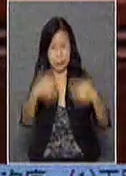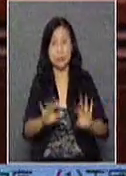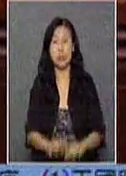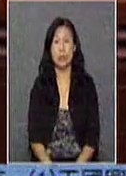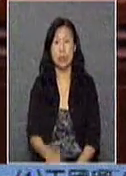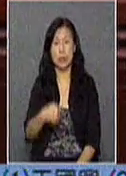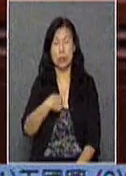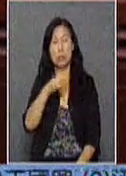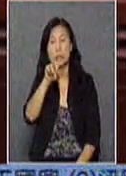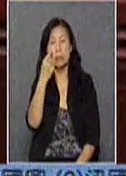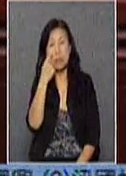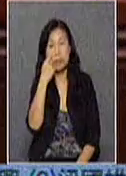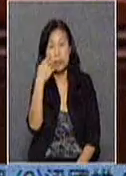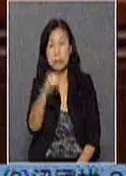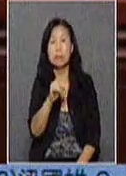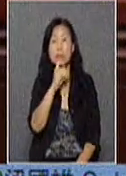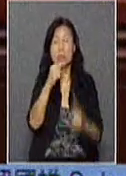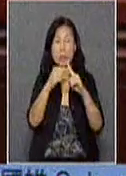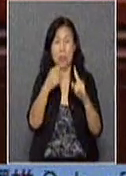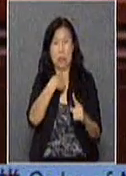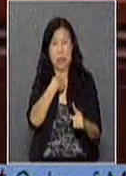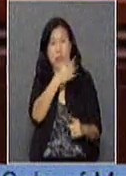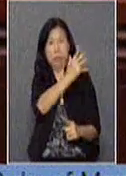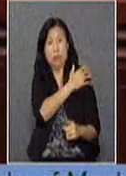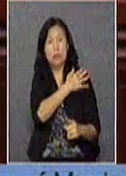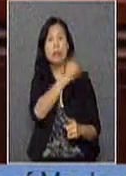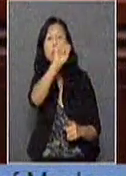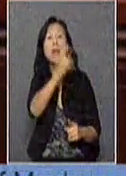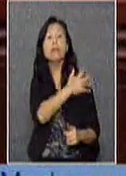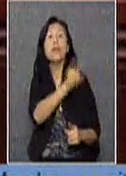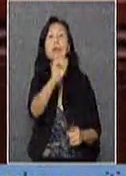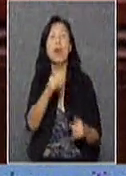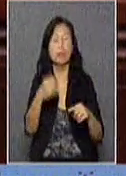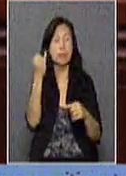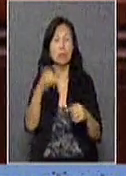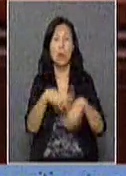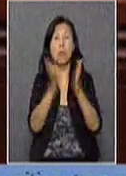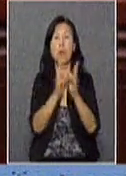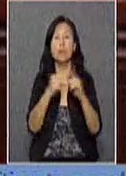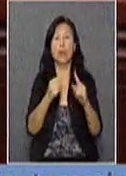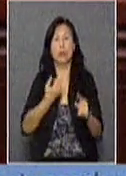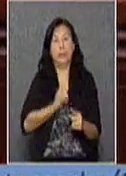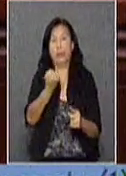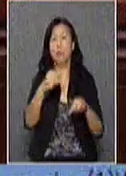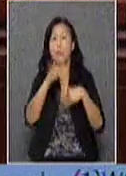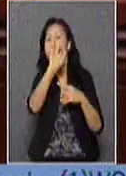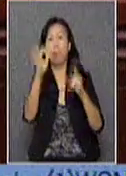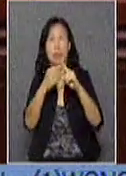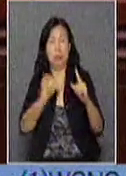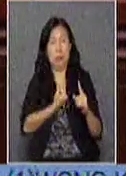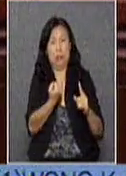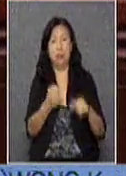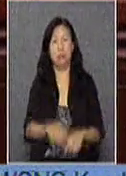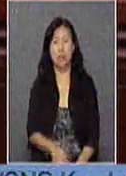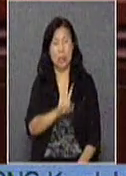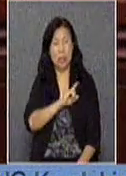都見不到有人承擔任何的責任，沒有人認錯。主席，我覺得